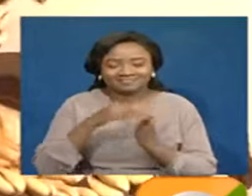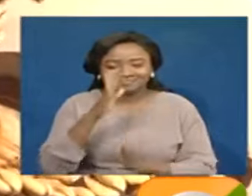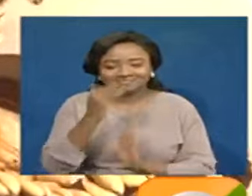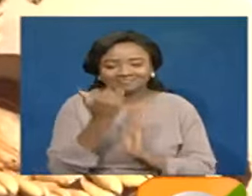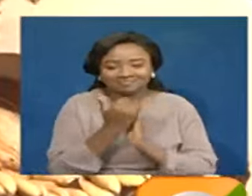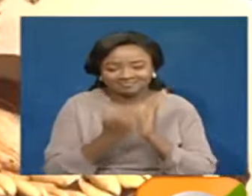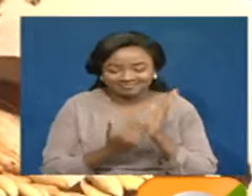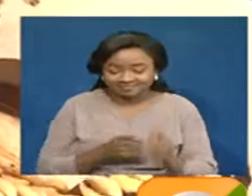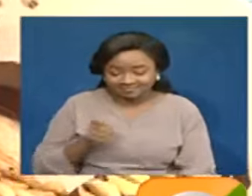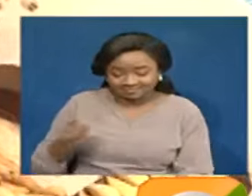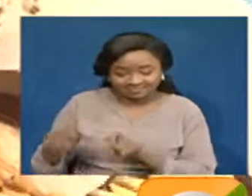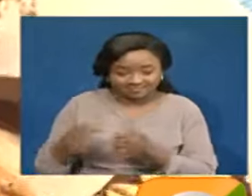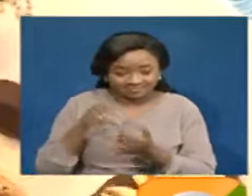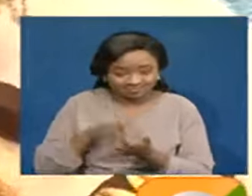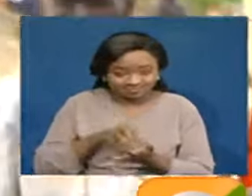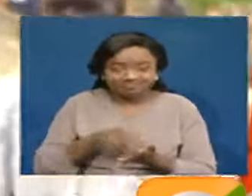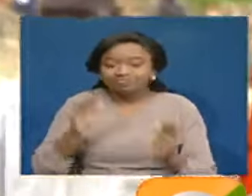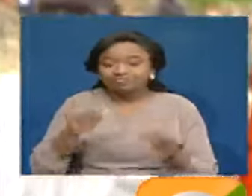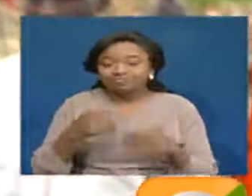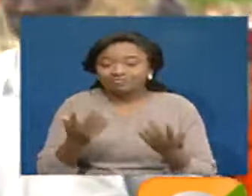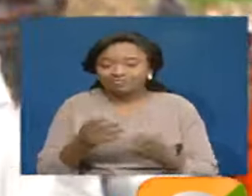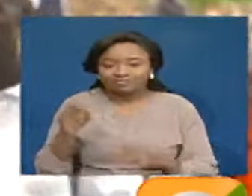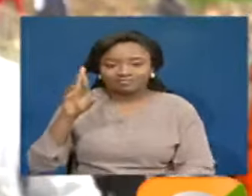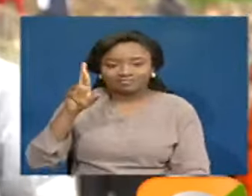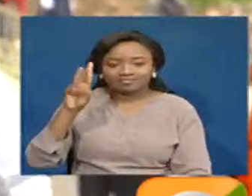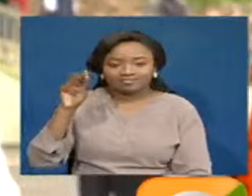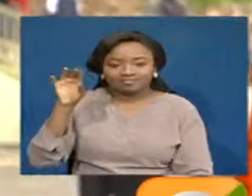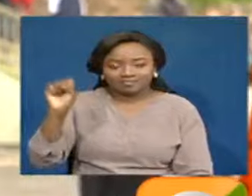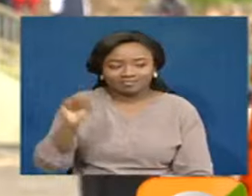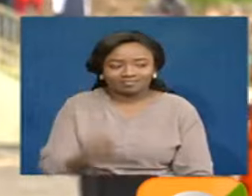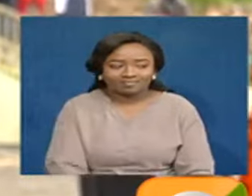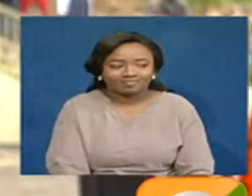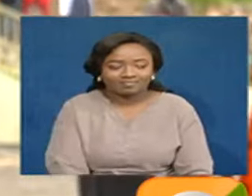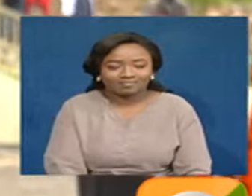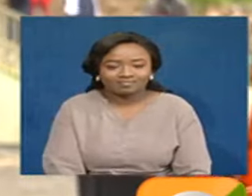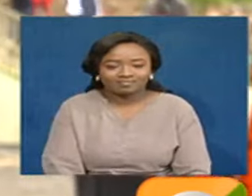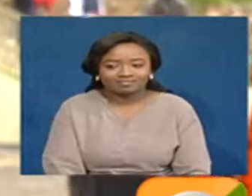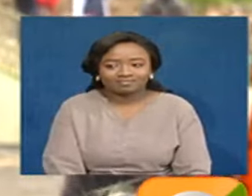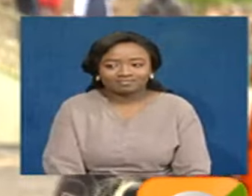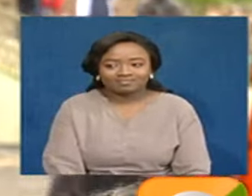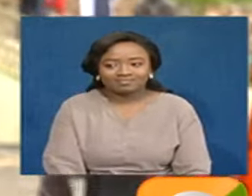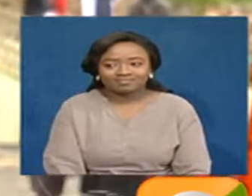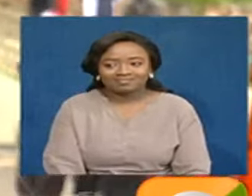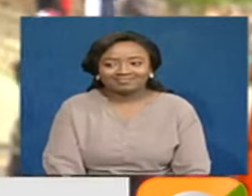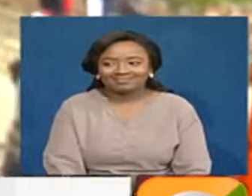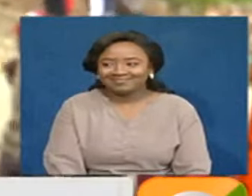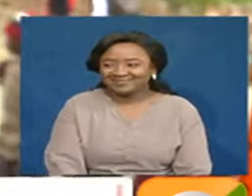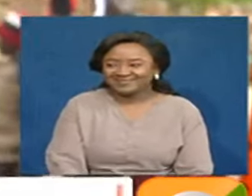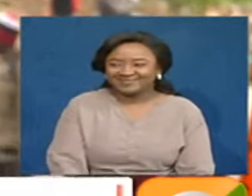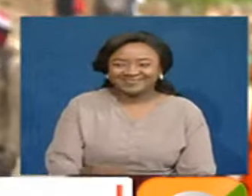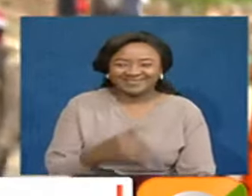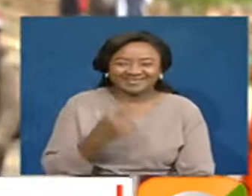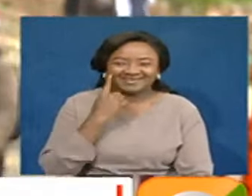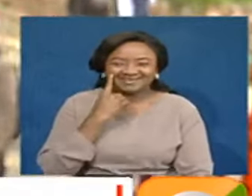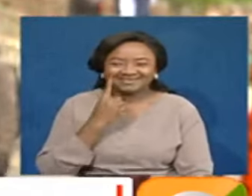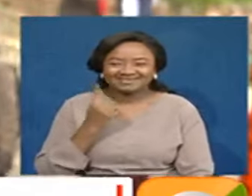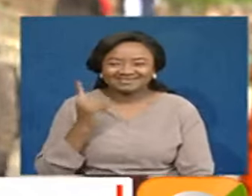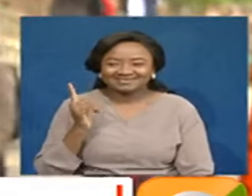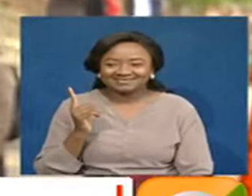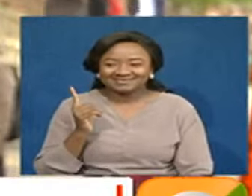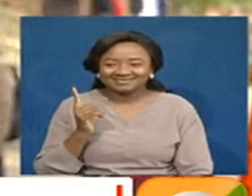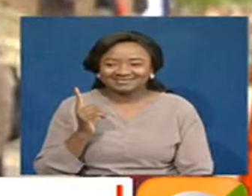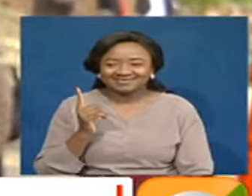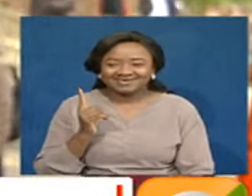ni moja ya vituo vinavyomilikiwa na kampuni ya Royal Media Services. Station nambari moja hapa Rift Valley, na tuko